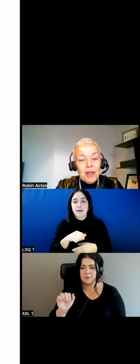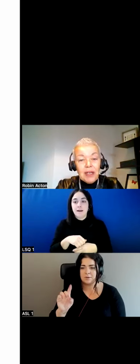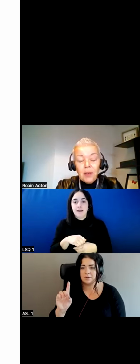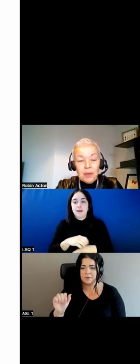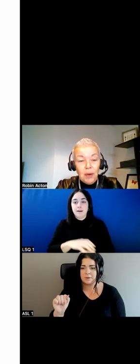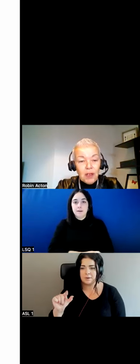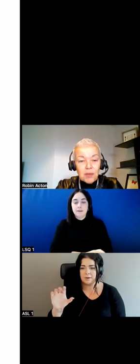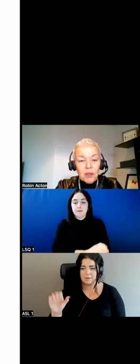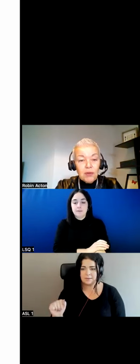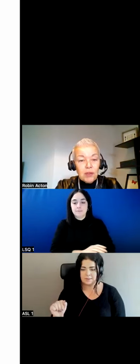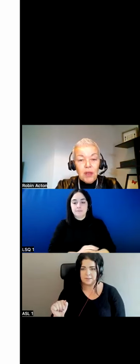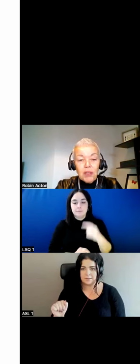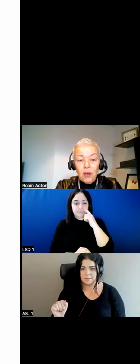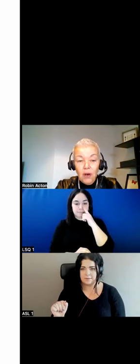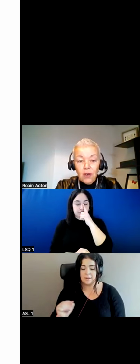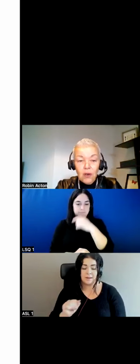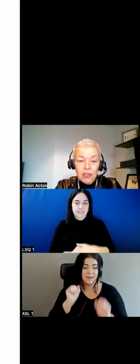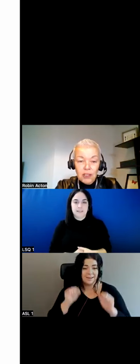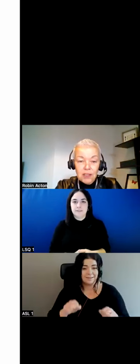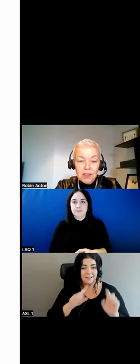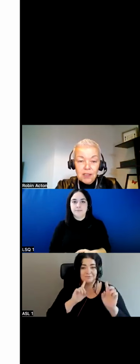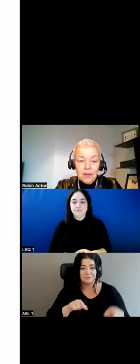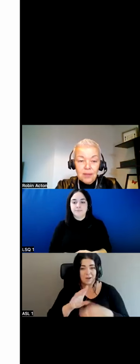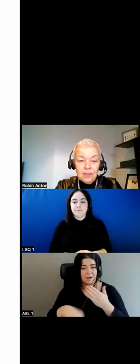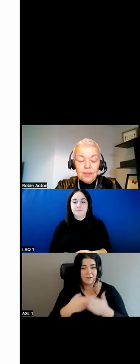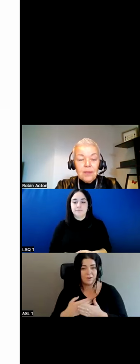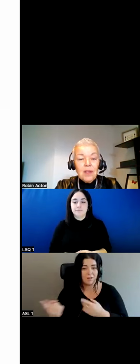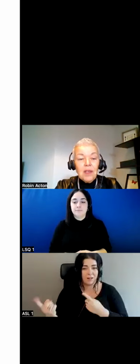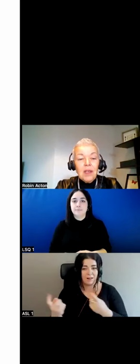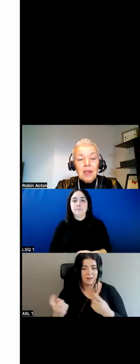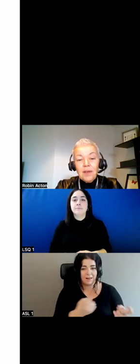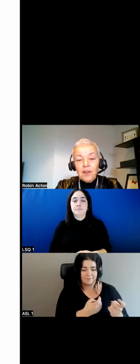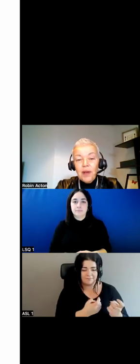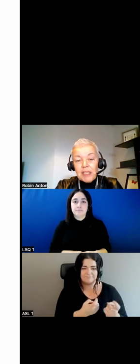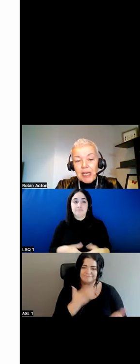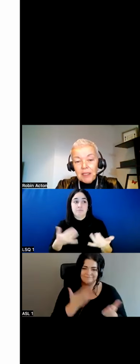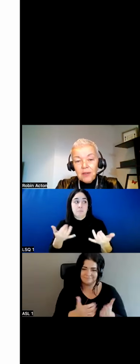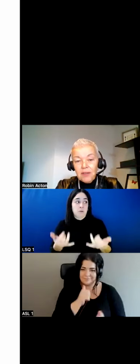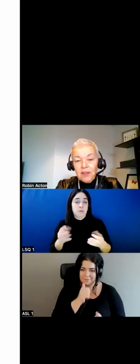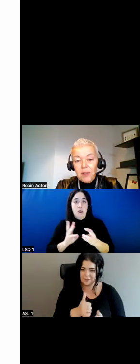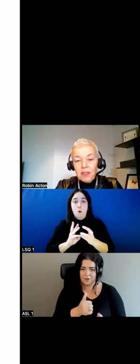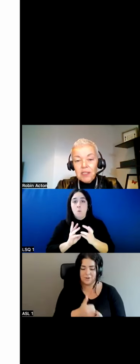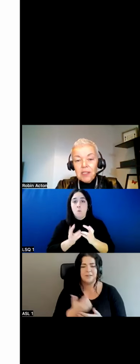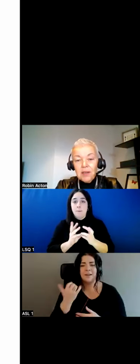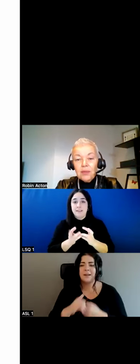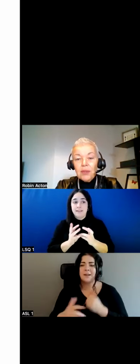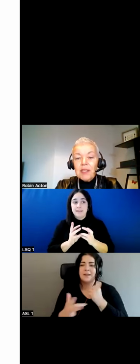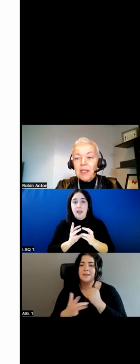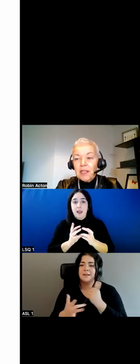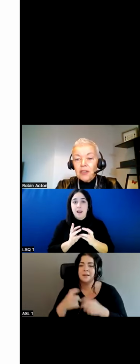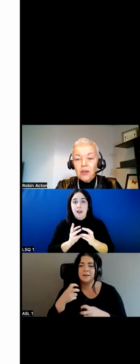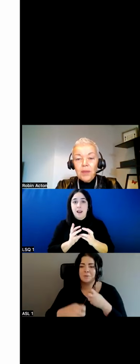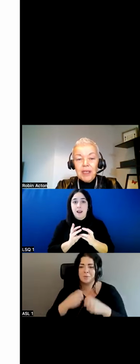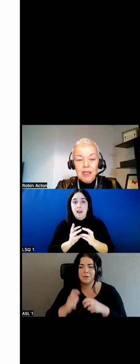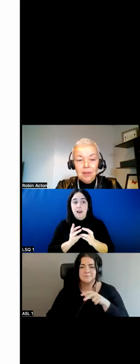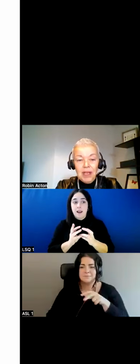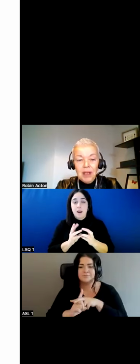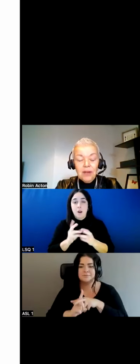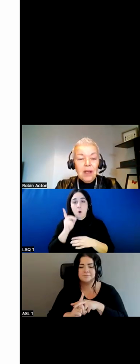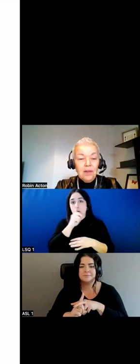forum@inclusioncanada.ca. En raison du grand nombre de participants au webinaire d'aujourd'hui, il ne sera pas possible de répondre à toutes les